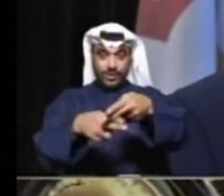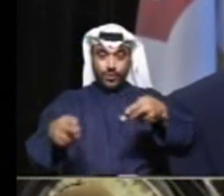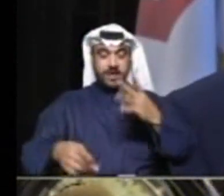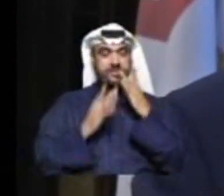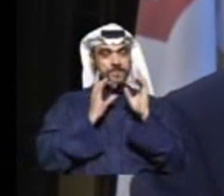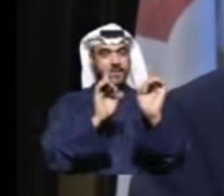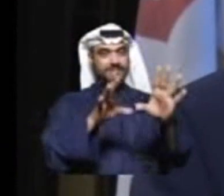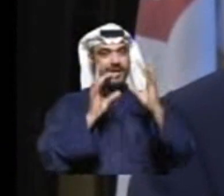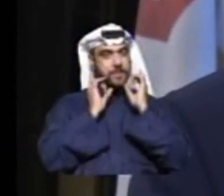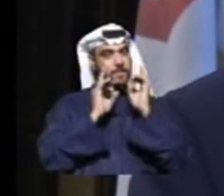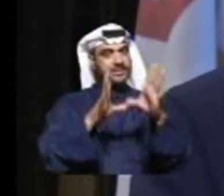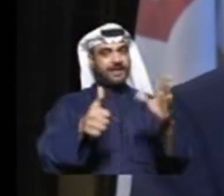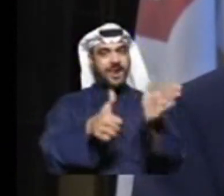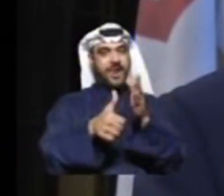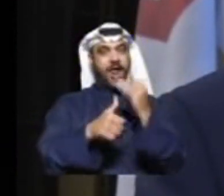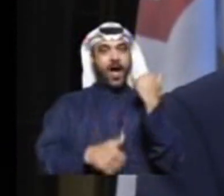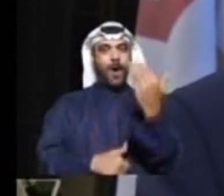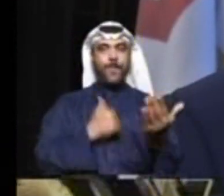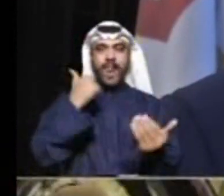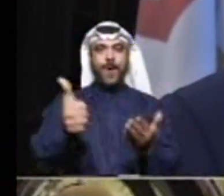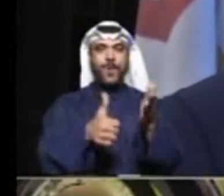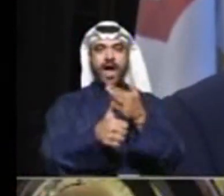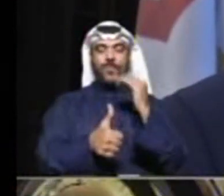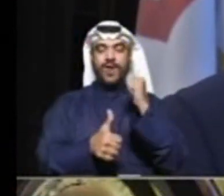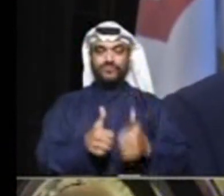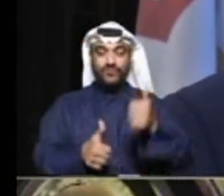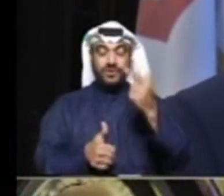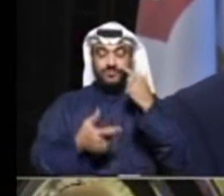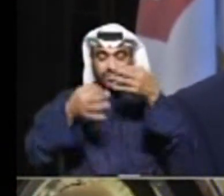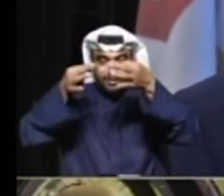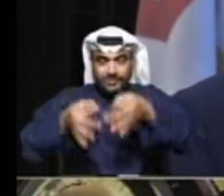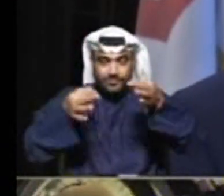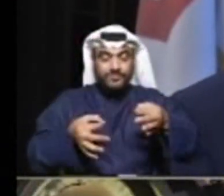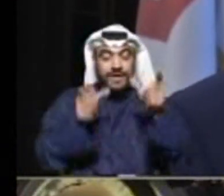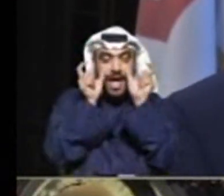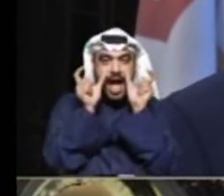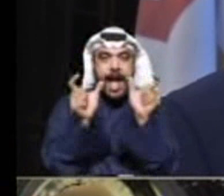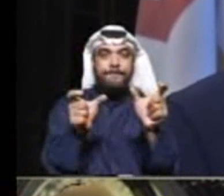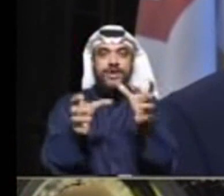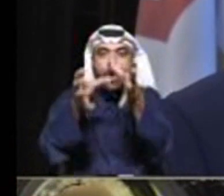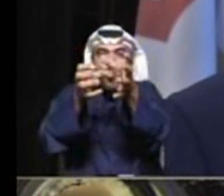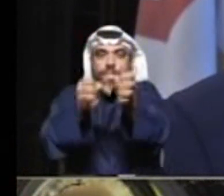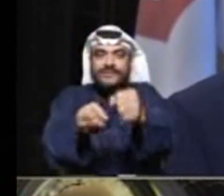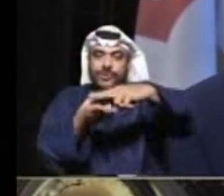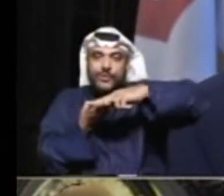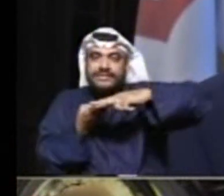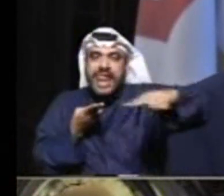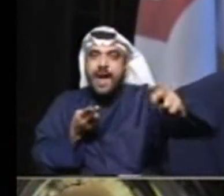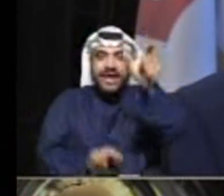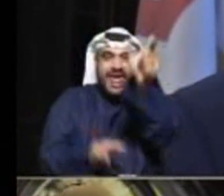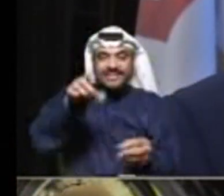شاء الله تبارك الله سباقة في أنهم يتأكدوا أنه الأمن والسلامة بما يعني المسافرين وما